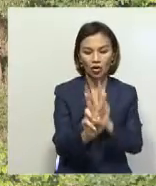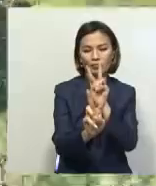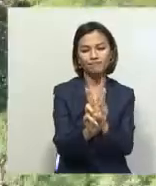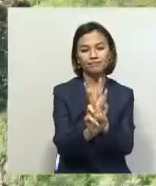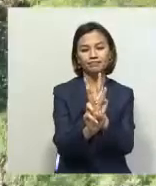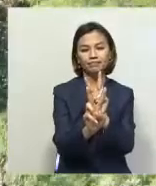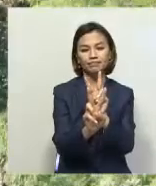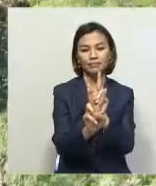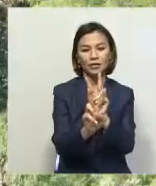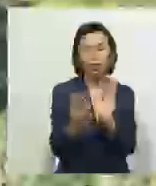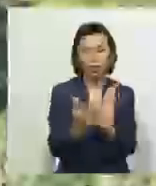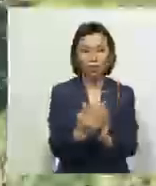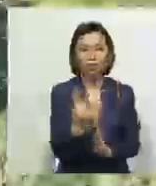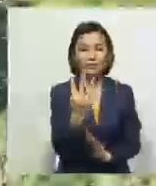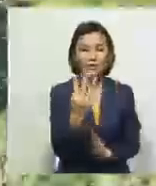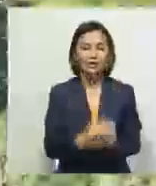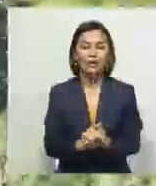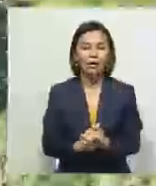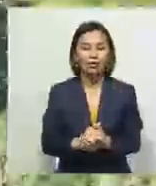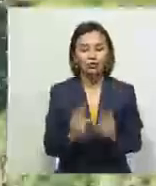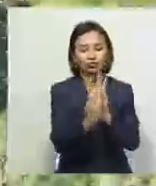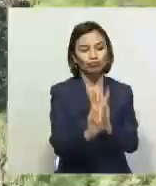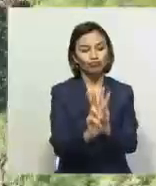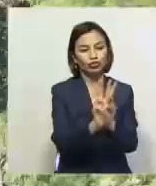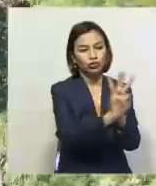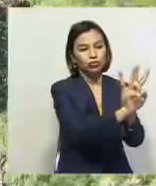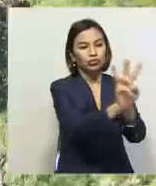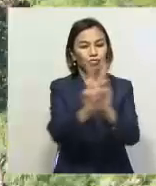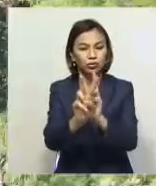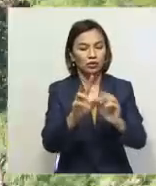ณัชนันท์เขื่อนแก้วร่วมทำการลาดตระเวนทางอากาศ